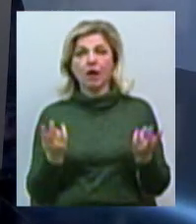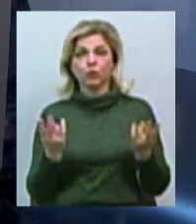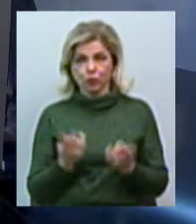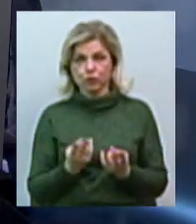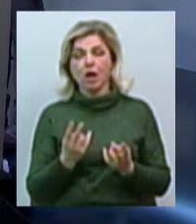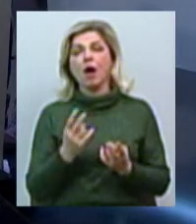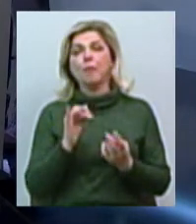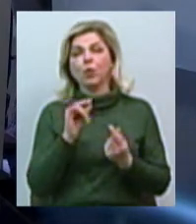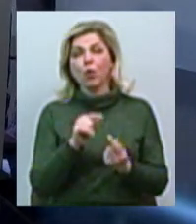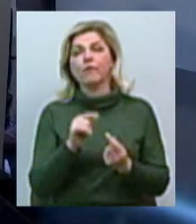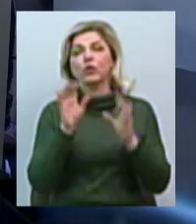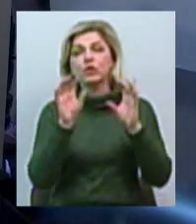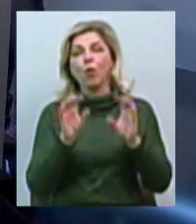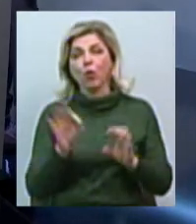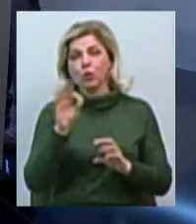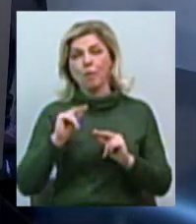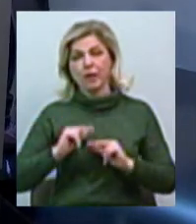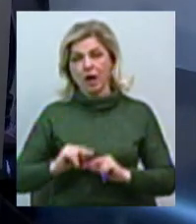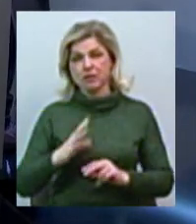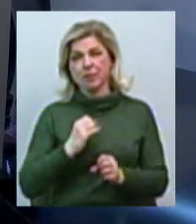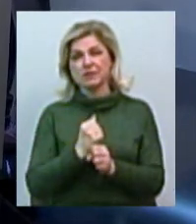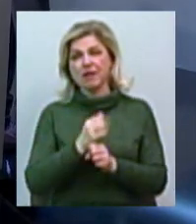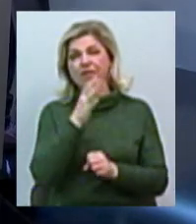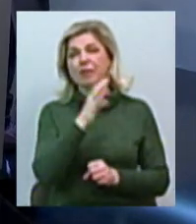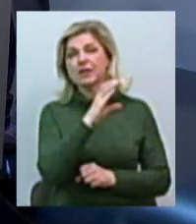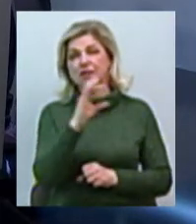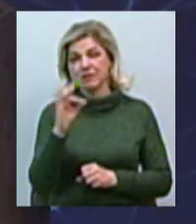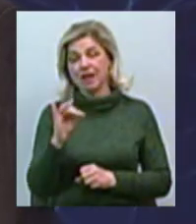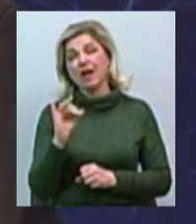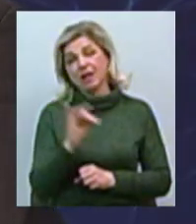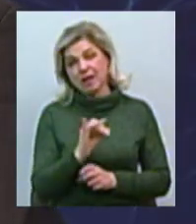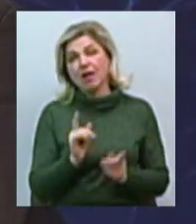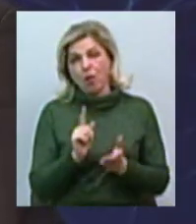Кодекс законів про працю, він створювався ще за радянських часів, і, безумовно, він